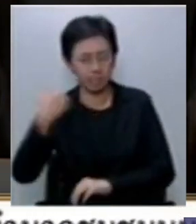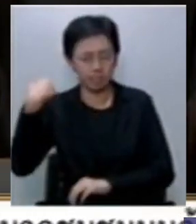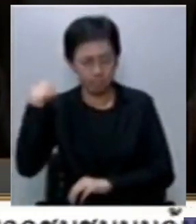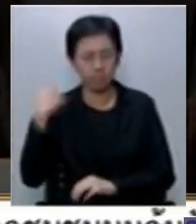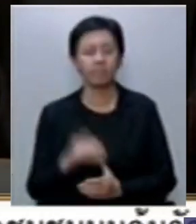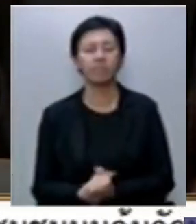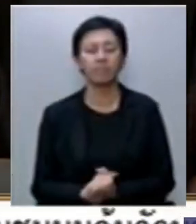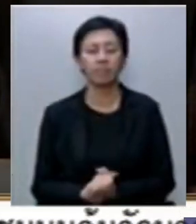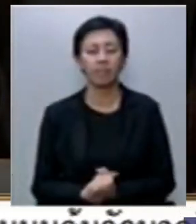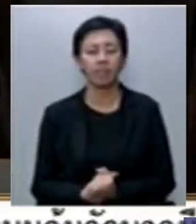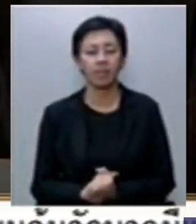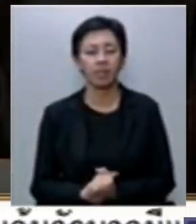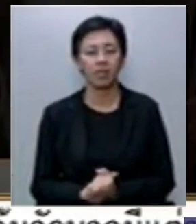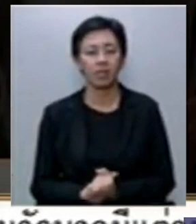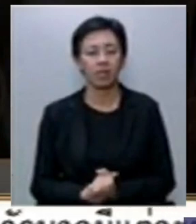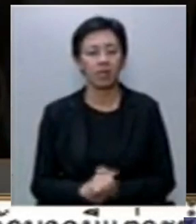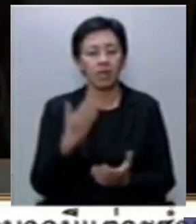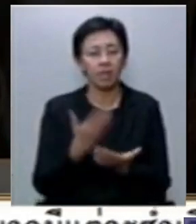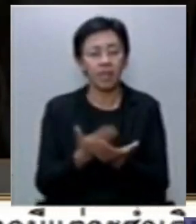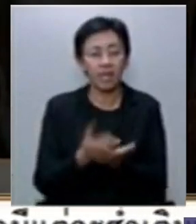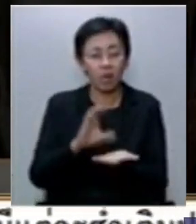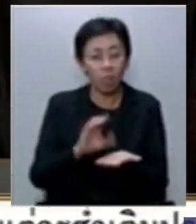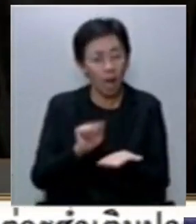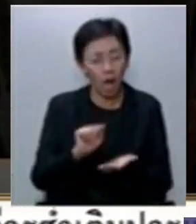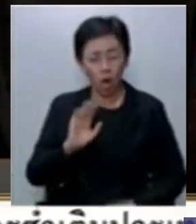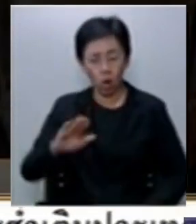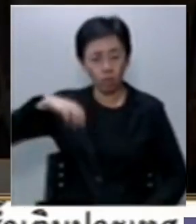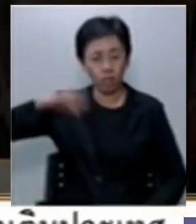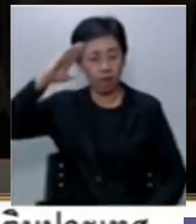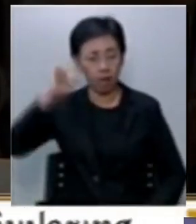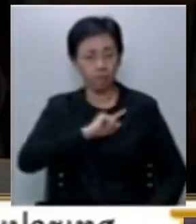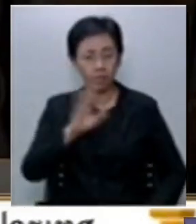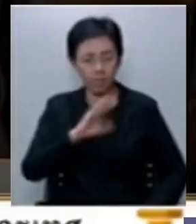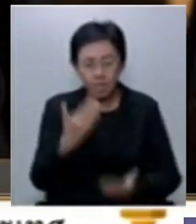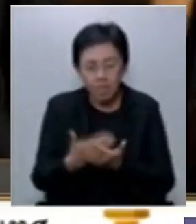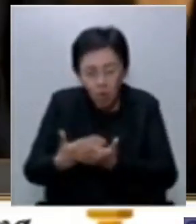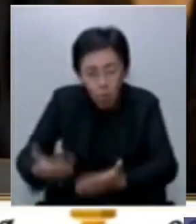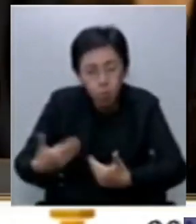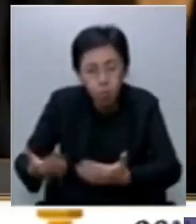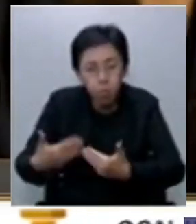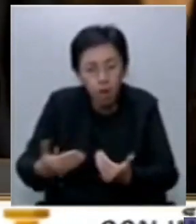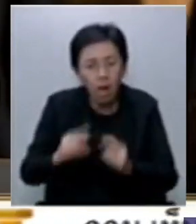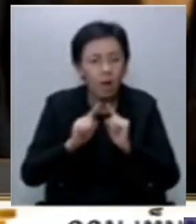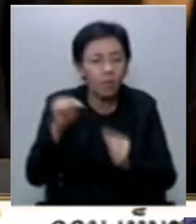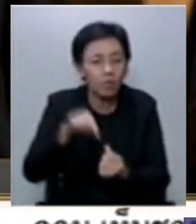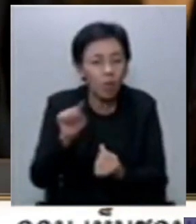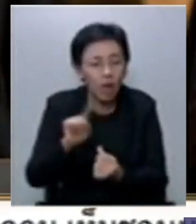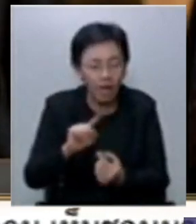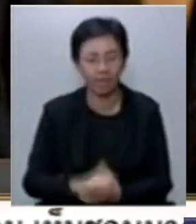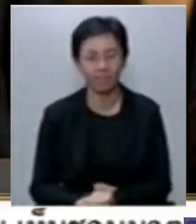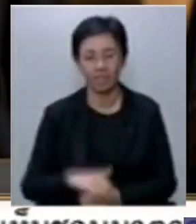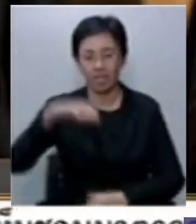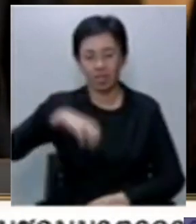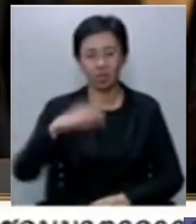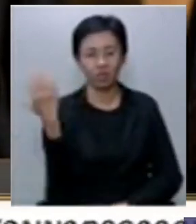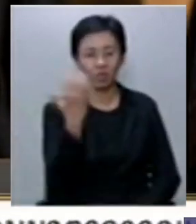ครับที่ไม่ใช่หน้าที่หลักของกองทัพแต่กองทัพมีรายได้เข้ามาผมกําลังพูดถึงสถานีนะครับ